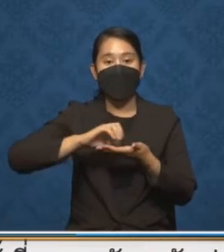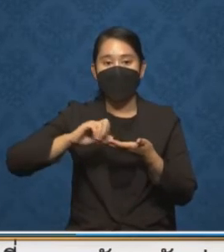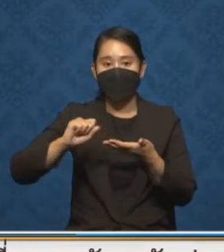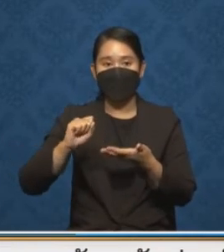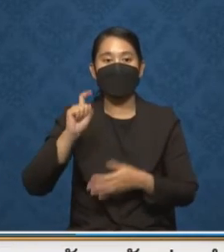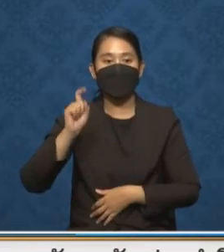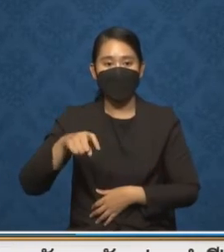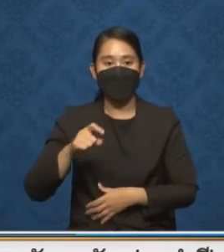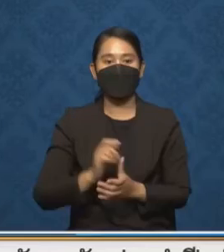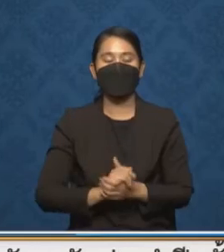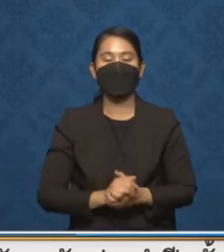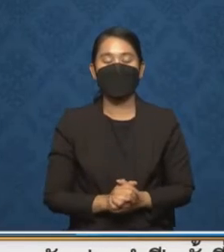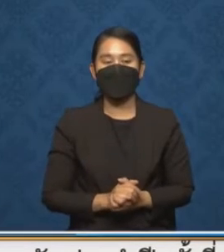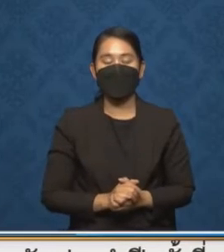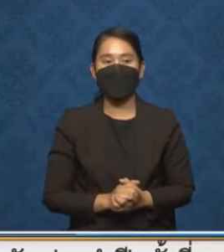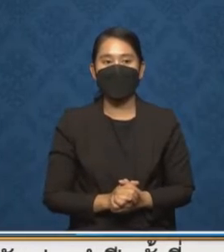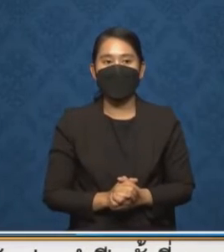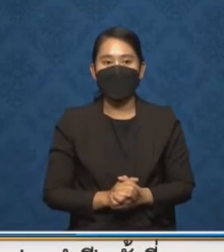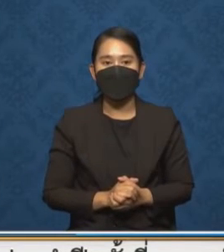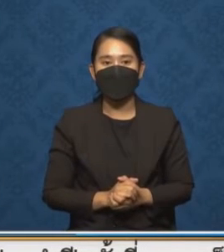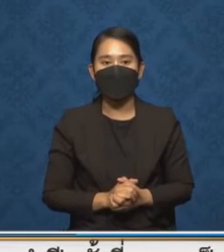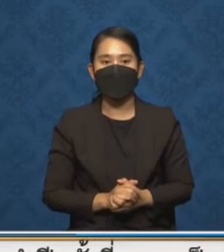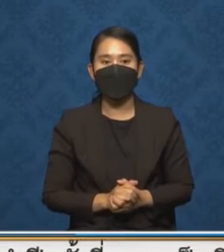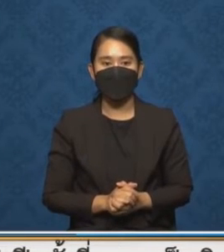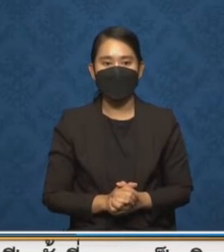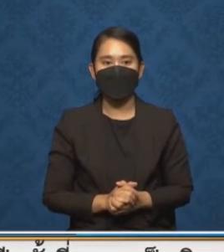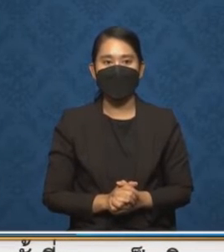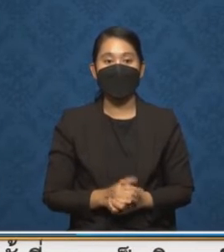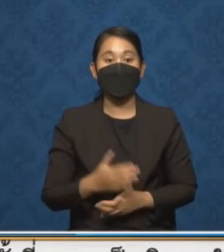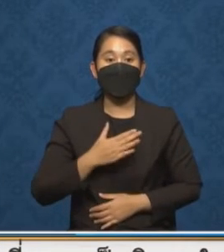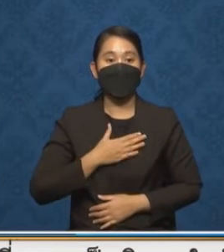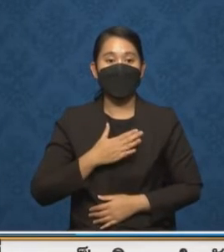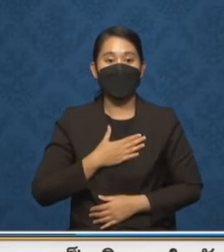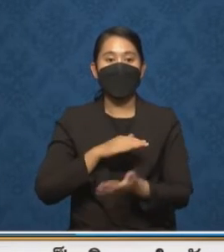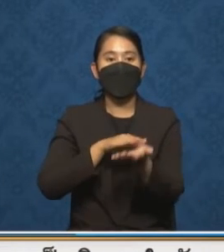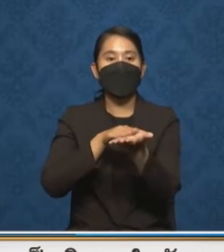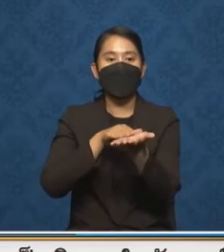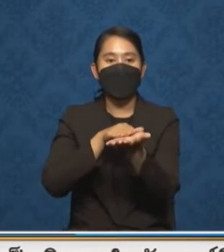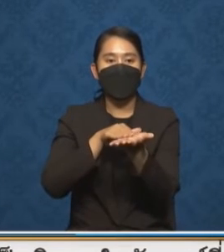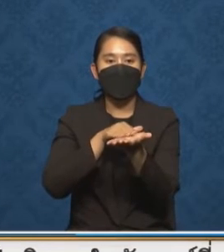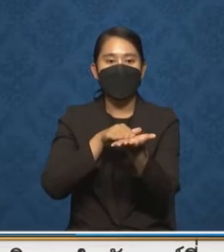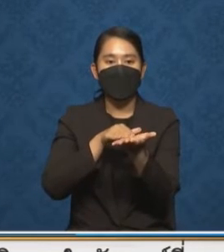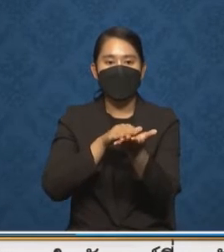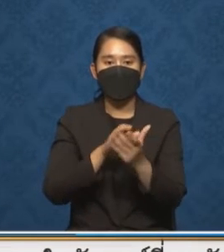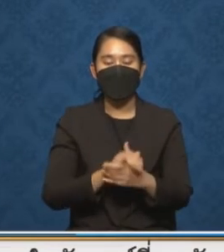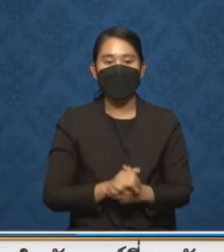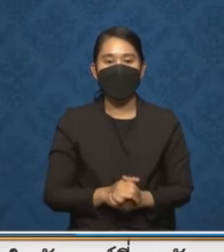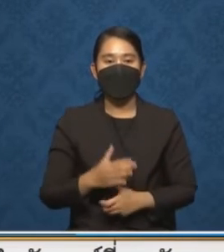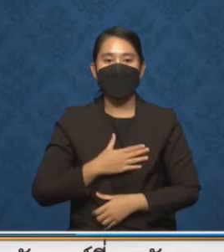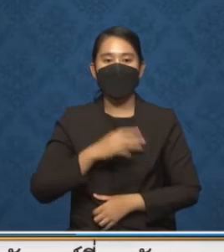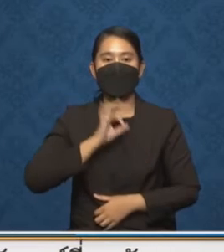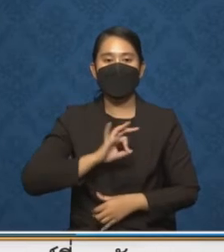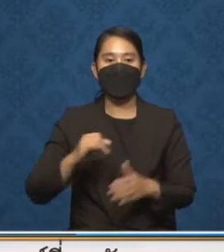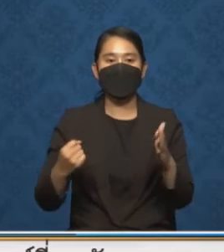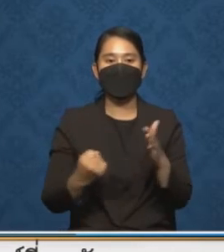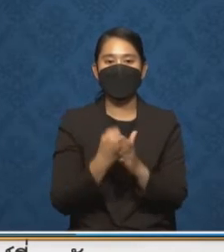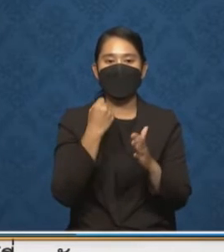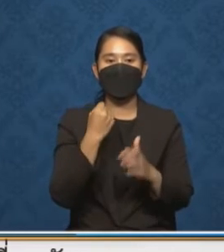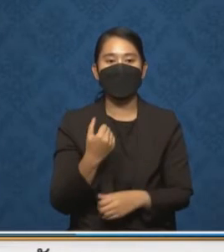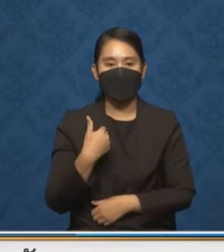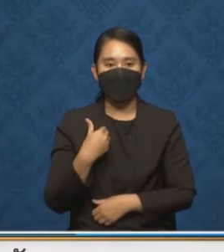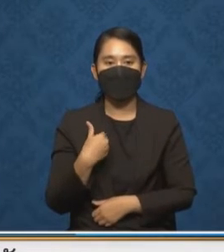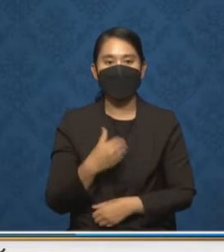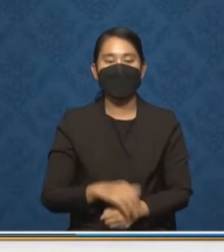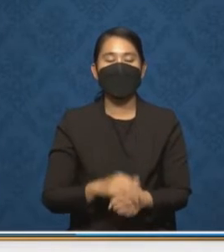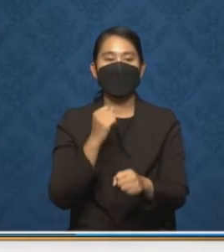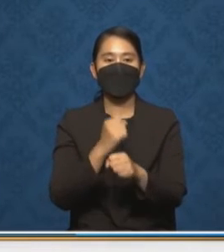บแต่ว่าผมก็ขออภายทจะตองกลวว่า ผมเสรดายครัที่ท่านทำ